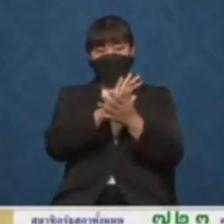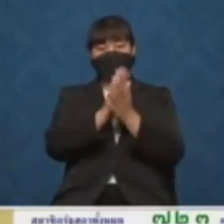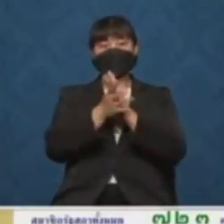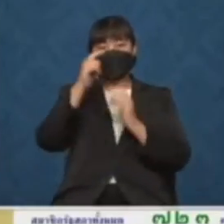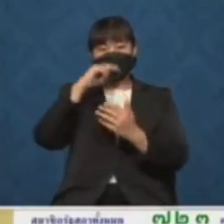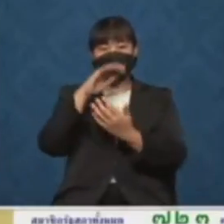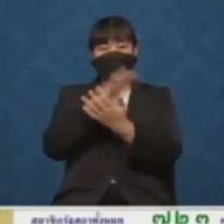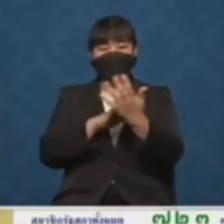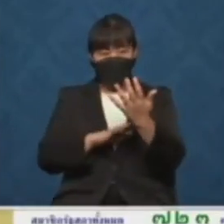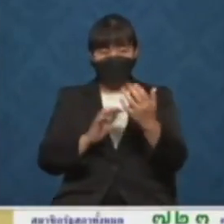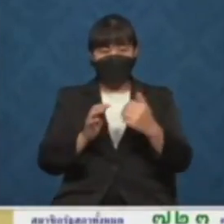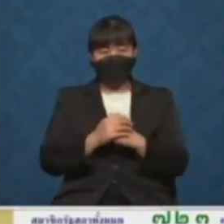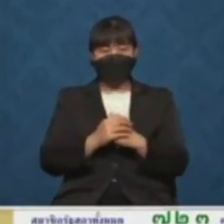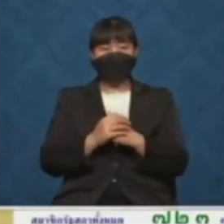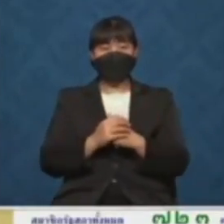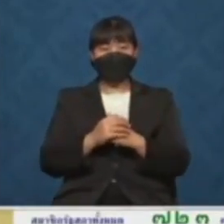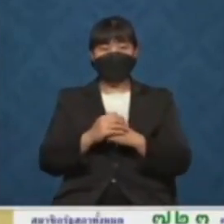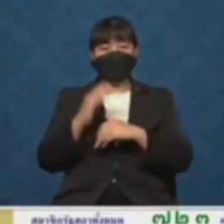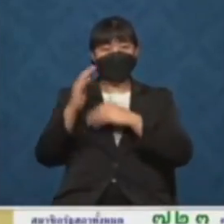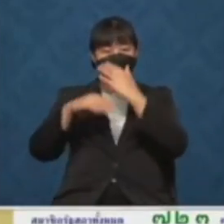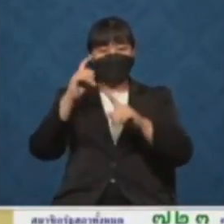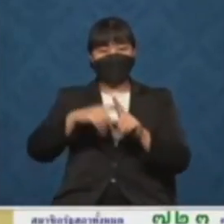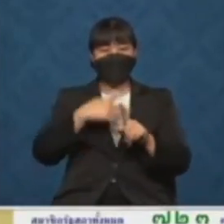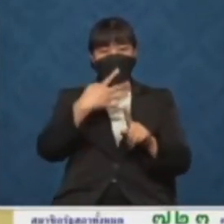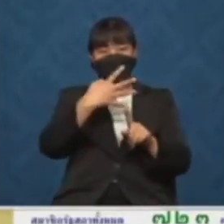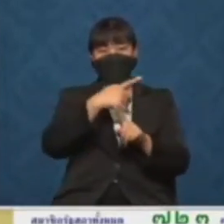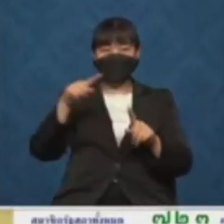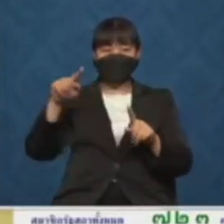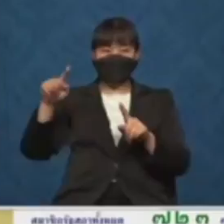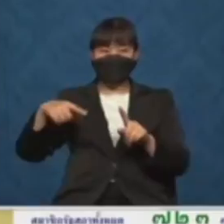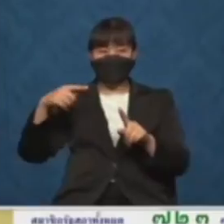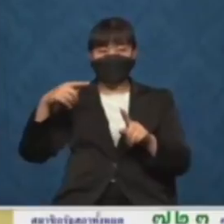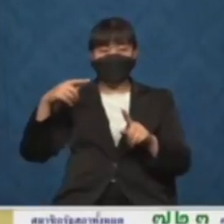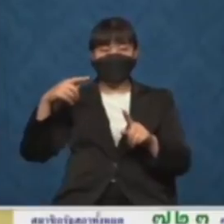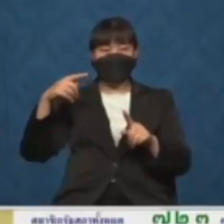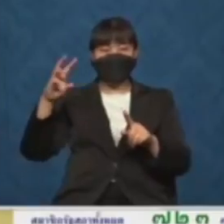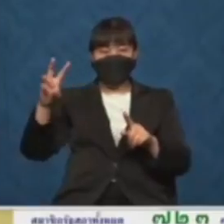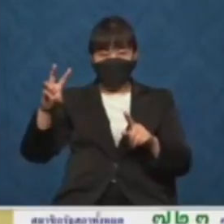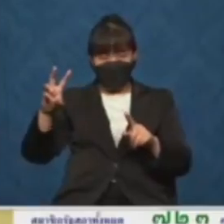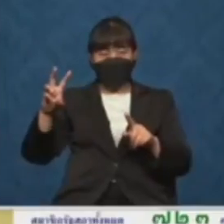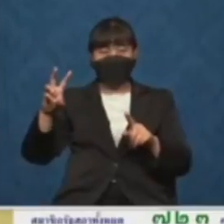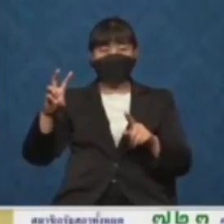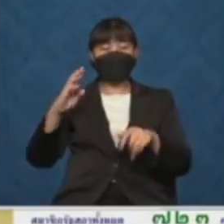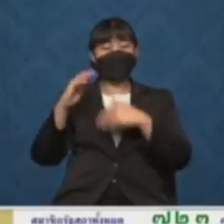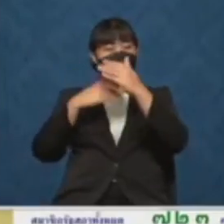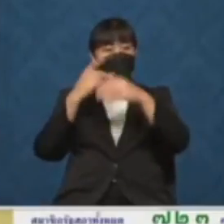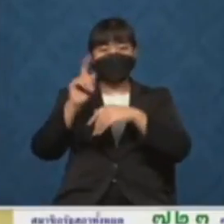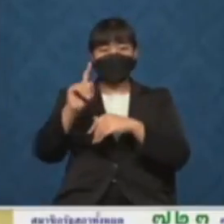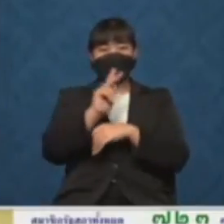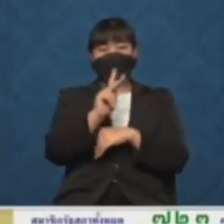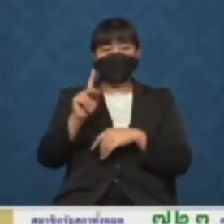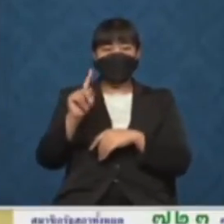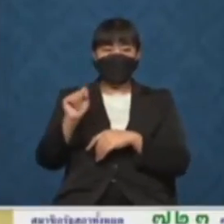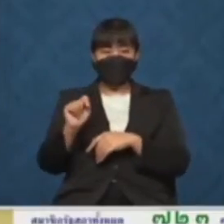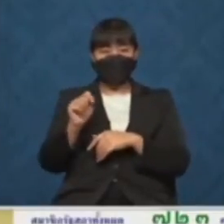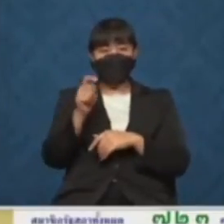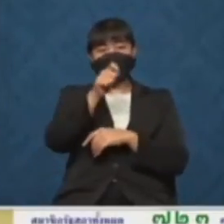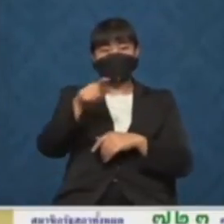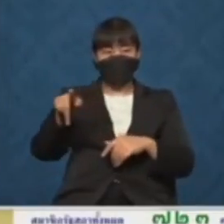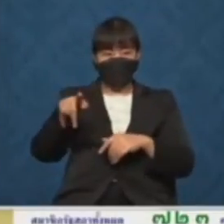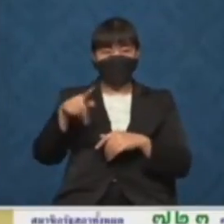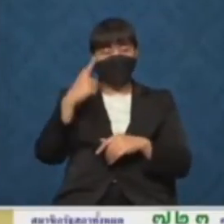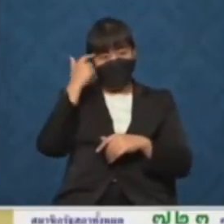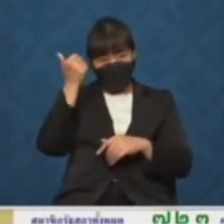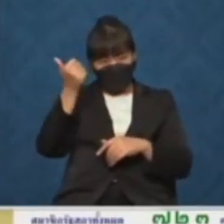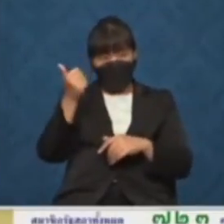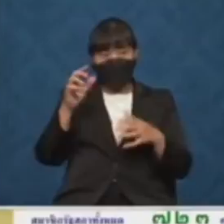สองใรายงคคิหนาปฏรูป เดือนเมษายนถมนวิยายป 63ระบความคล้มหน้าว่ ให้ก. ก. ต. ไปทำ application ชลาดเลือกให